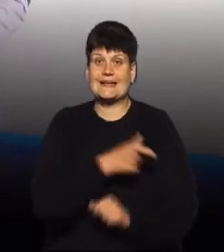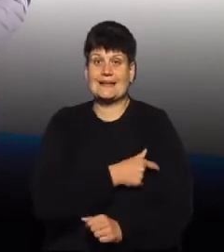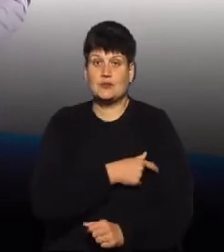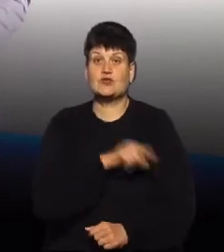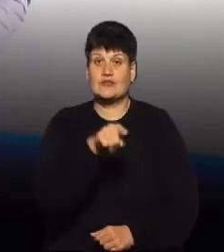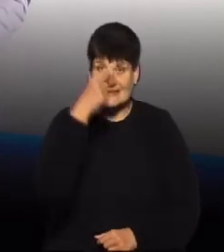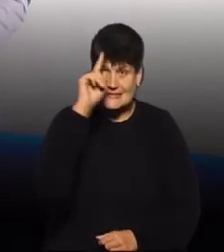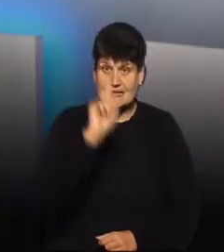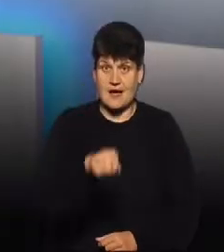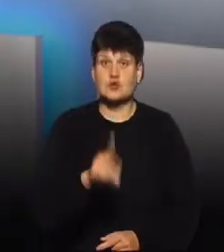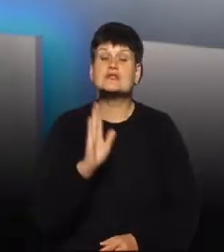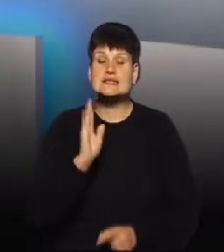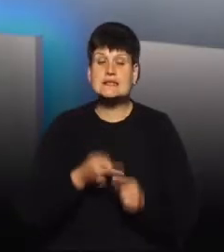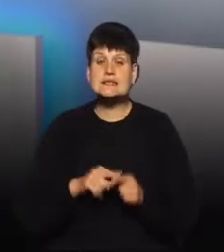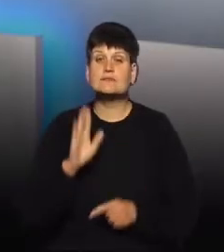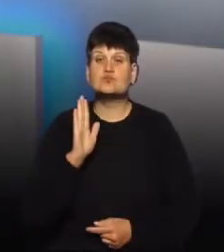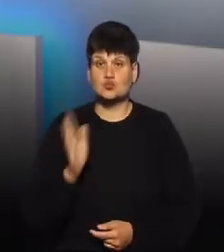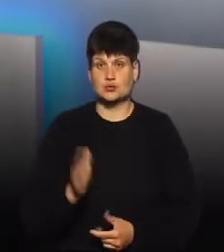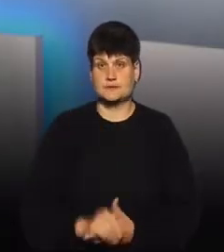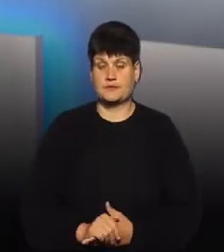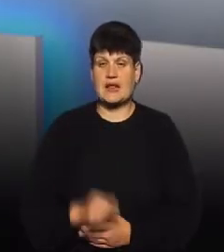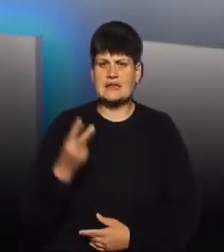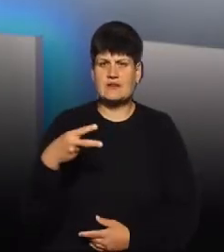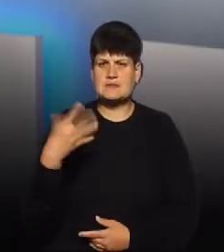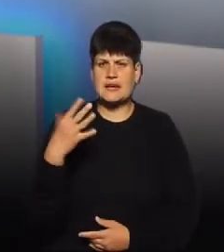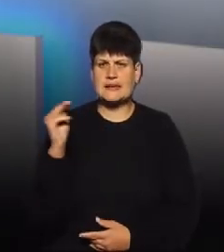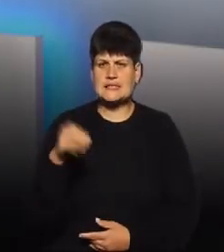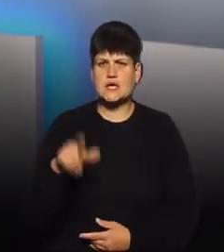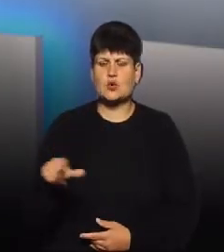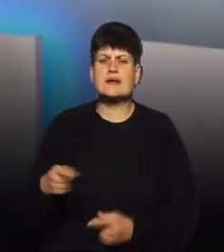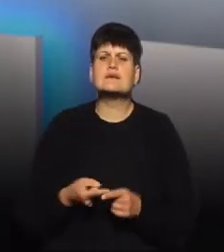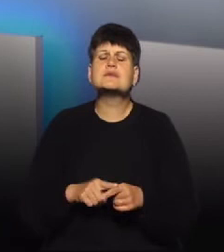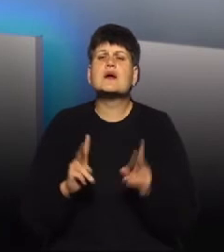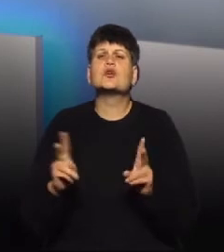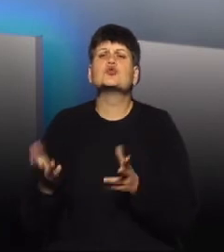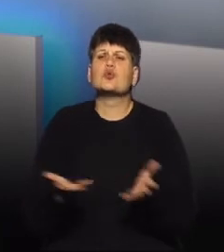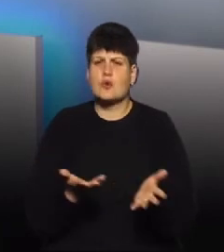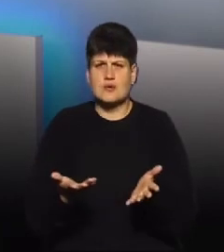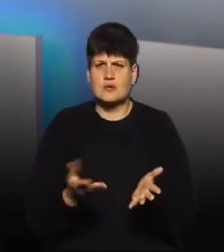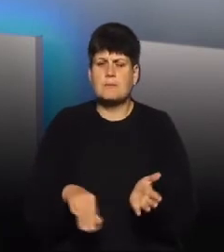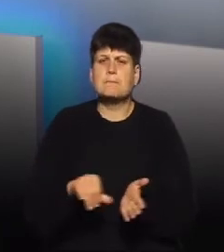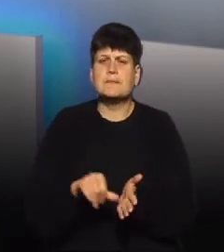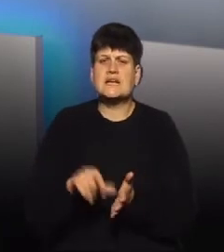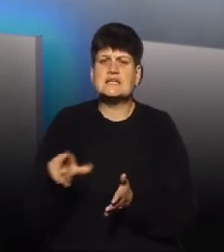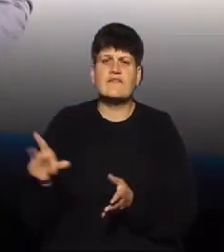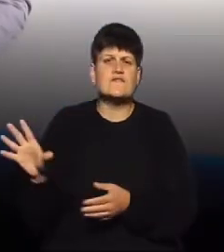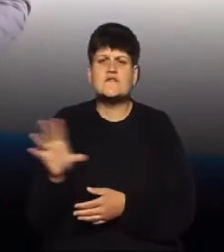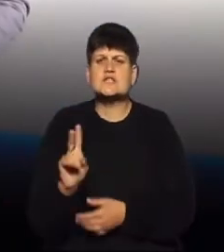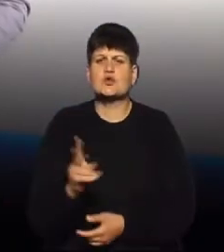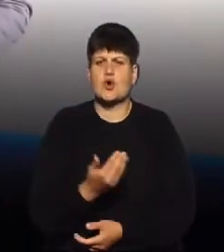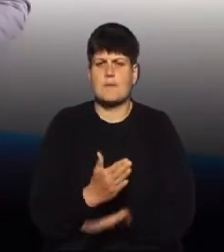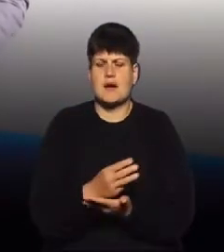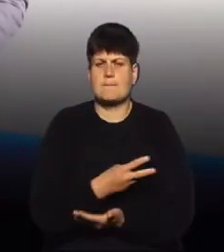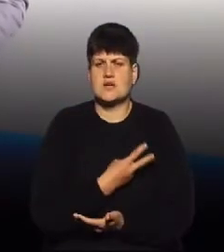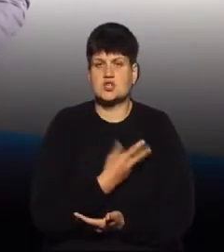буде. Добре, а цих от 25 тисяч людей, це хто? Це мають бути от представники тих... Всі, хто має бажання. Це громадяни